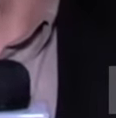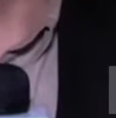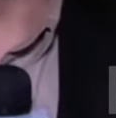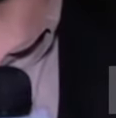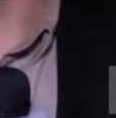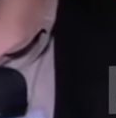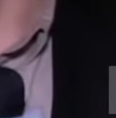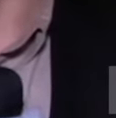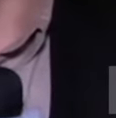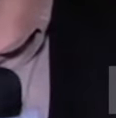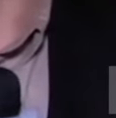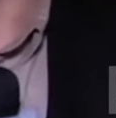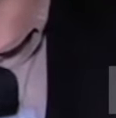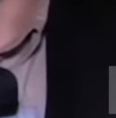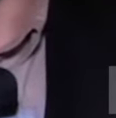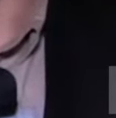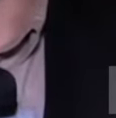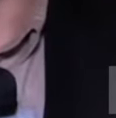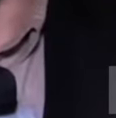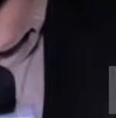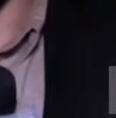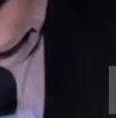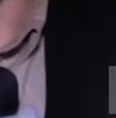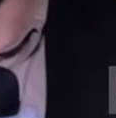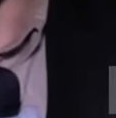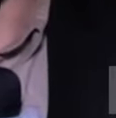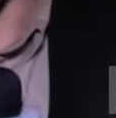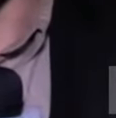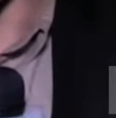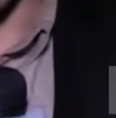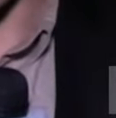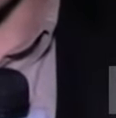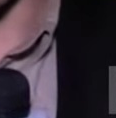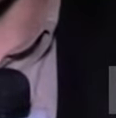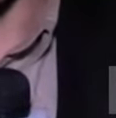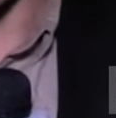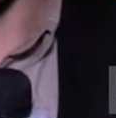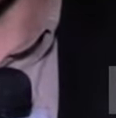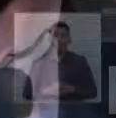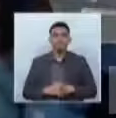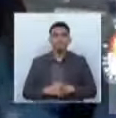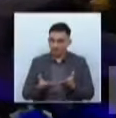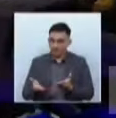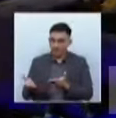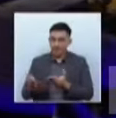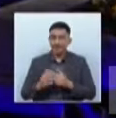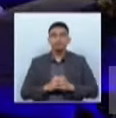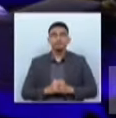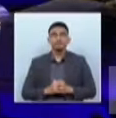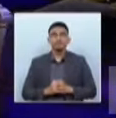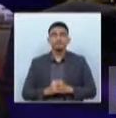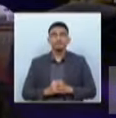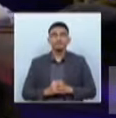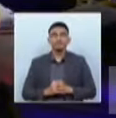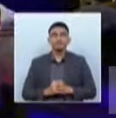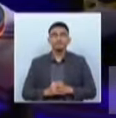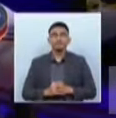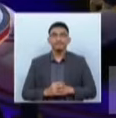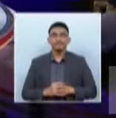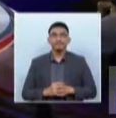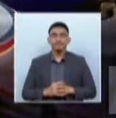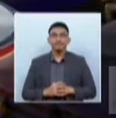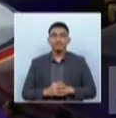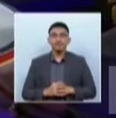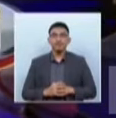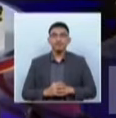siber di sisi lain Pasangan calon dua yakni Prabowo Subianto ini mengatakan bahwa pertahanan siber bukan soal barang ataupun produk